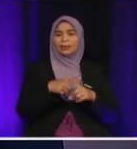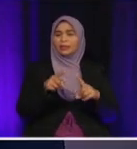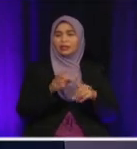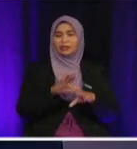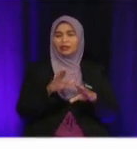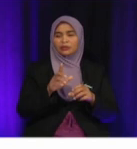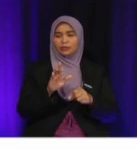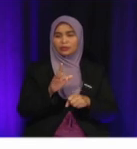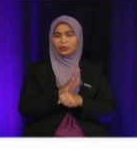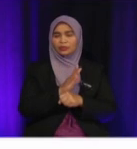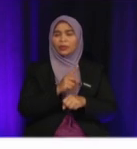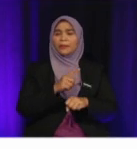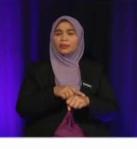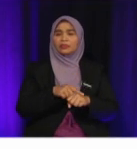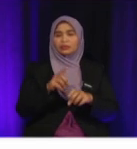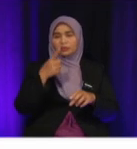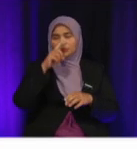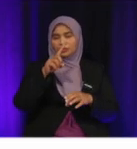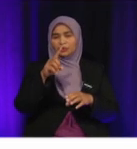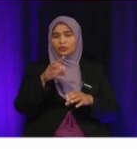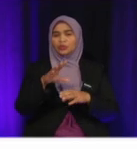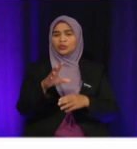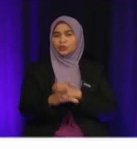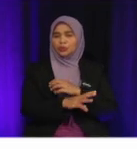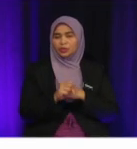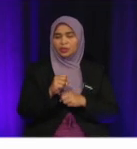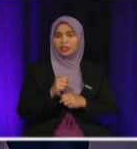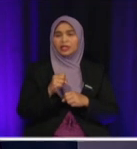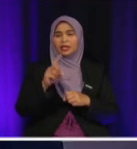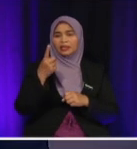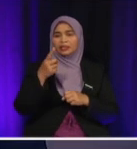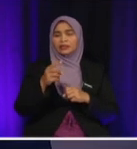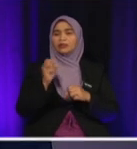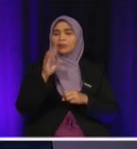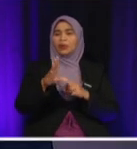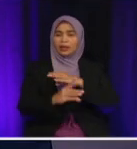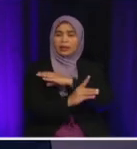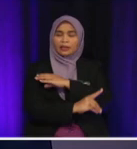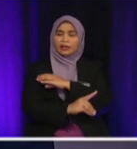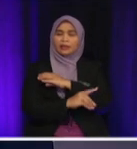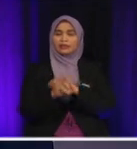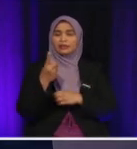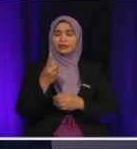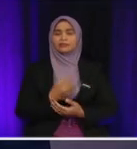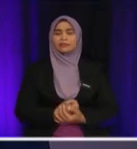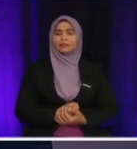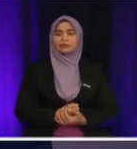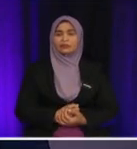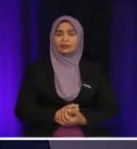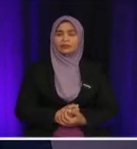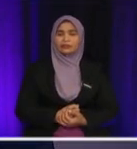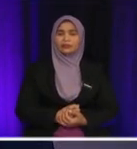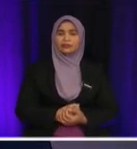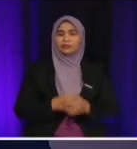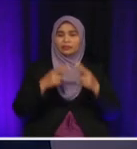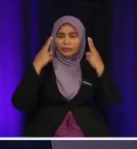maka orang itu dikenakan hukum dibuang daerah. Okey, nampak tu panjang sangat tu. Tapi ustaz